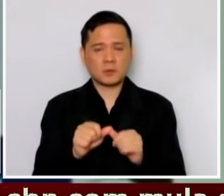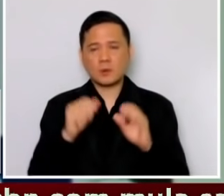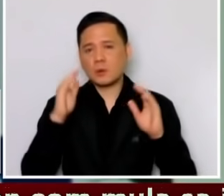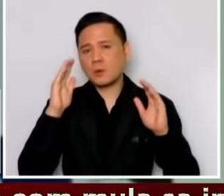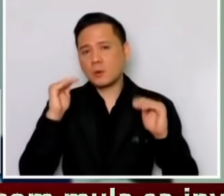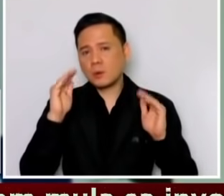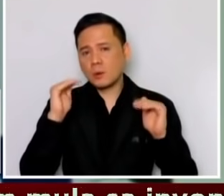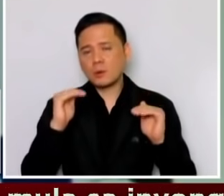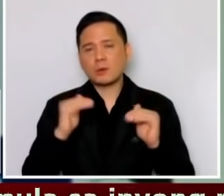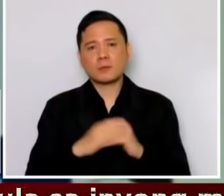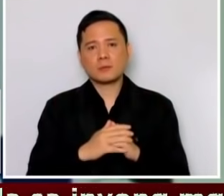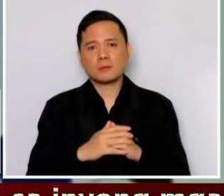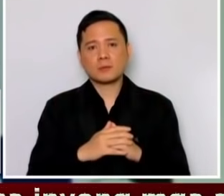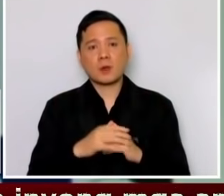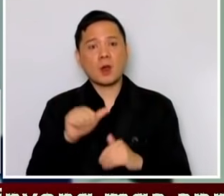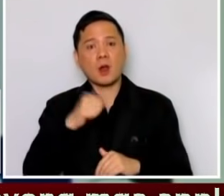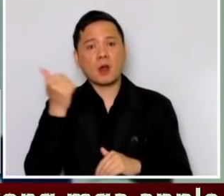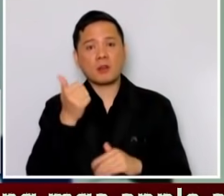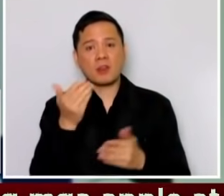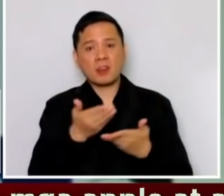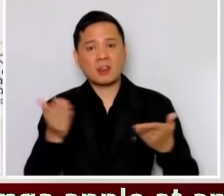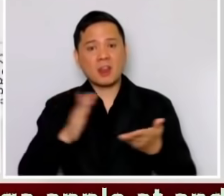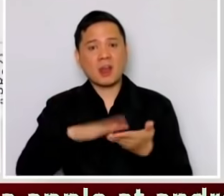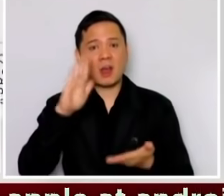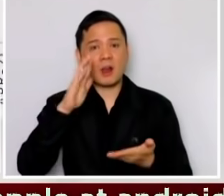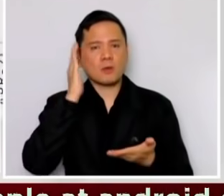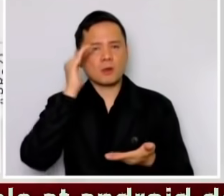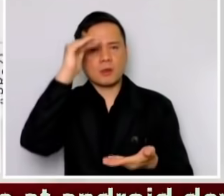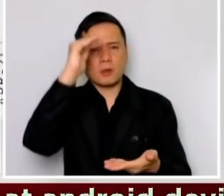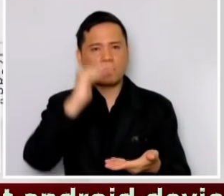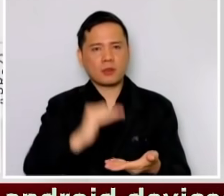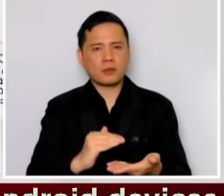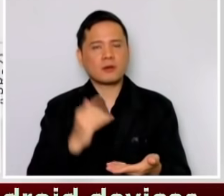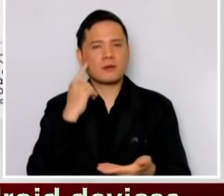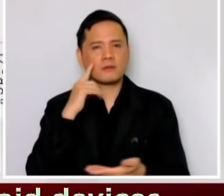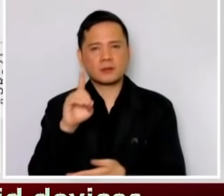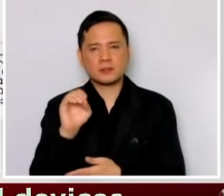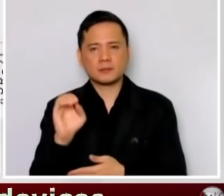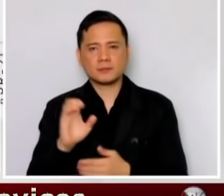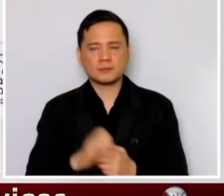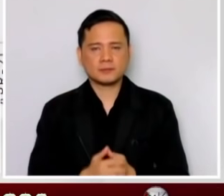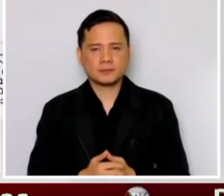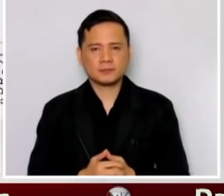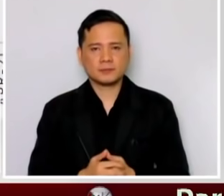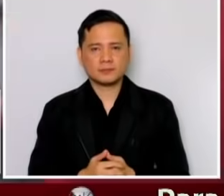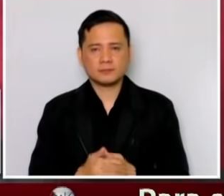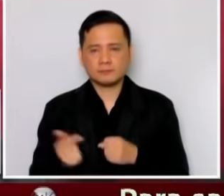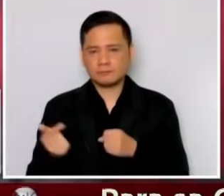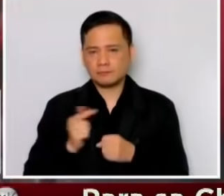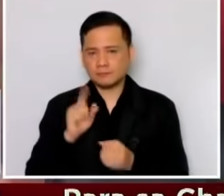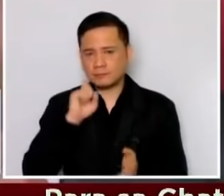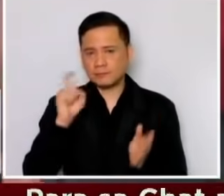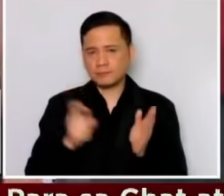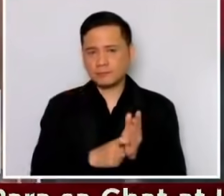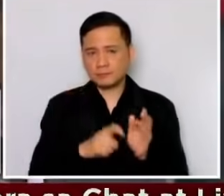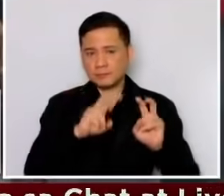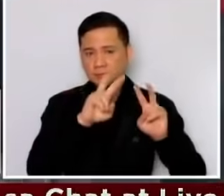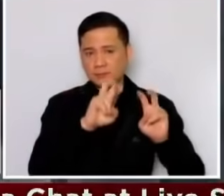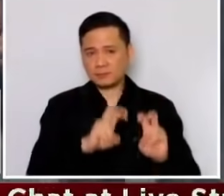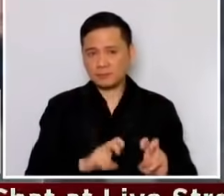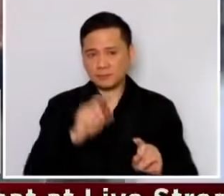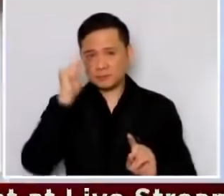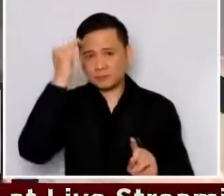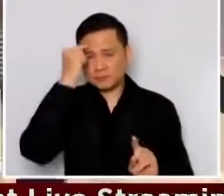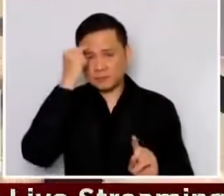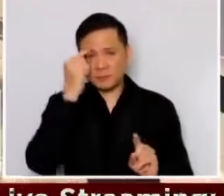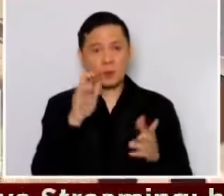ito sa ating inflation for December. Makikita rin sa datos ng gobyerno na tumaas ang underemployment rate